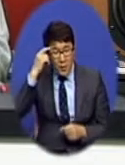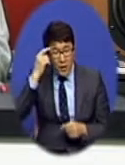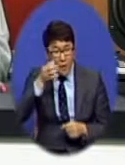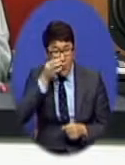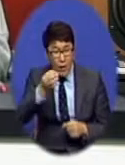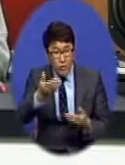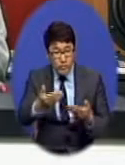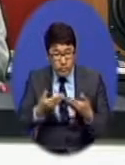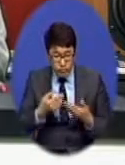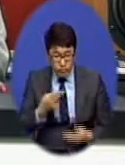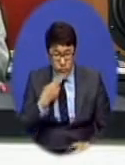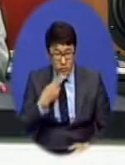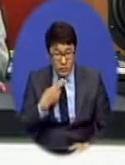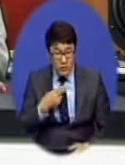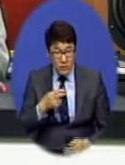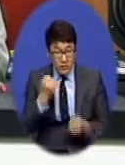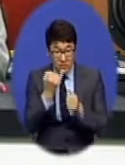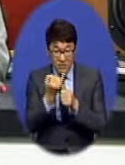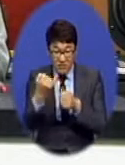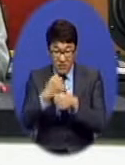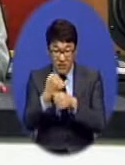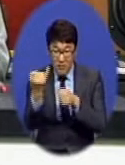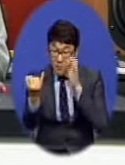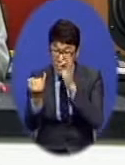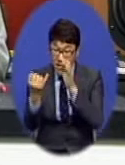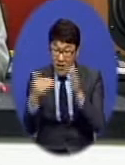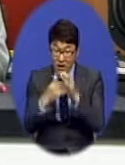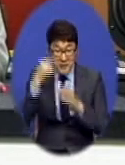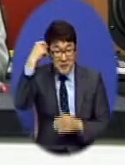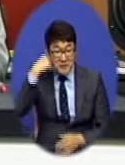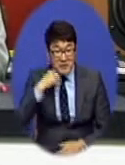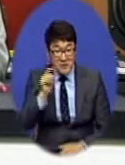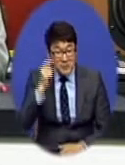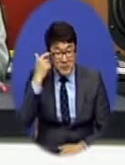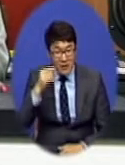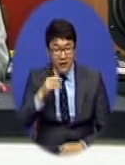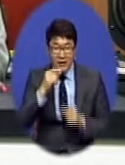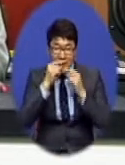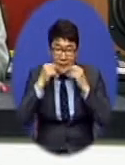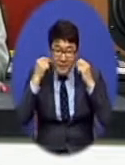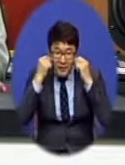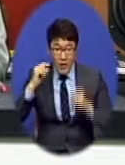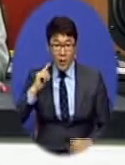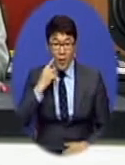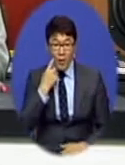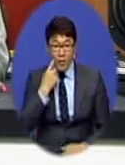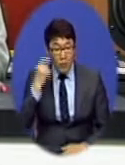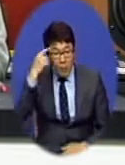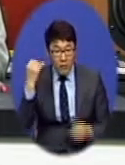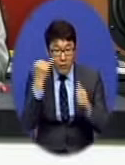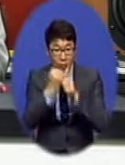하네요, 지금. 아, 보셨어요, 여자친구분? 예, 예. 어떠세요? 아, 아주 상냥하고 예뻐요. 아, 근데 어째 안